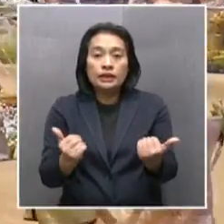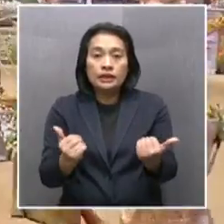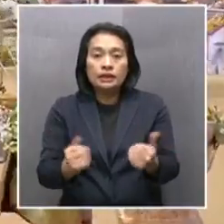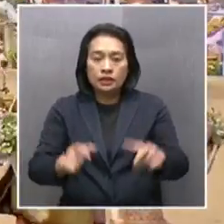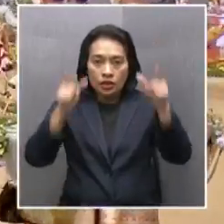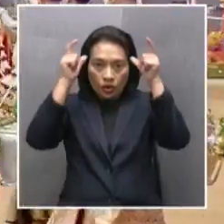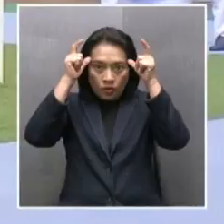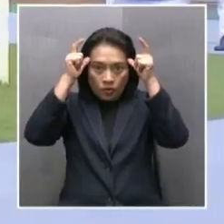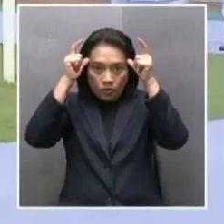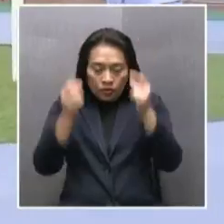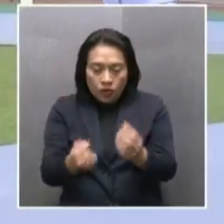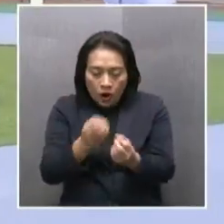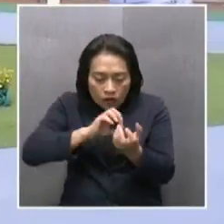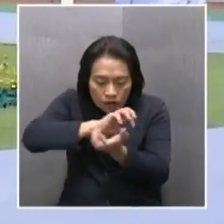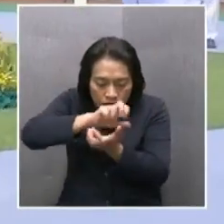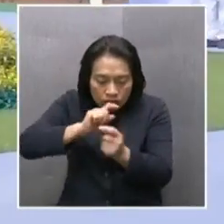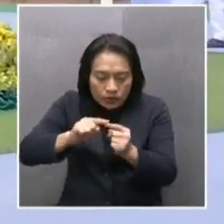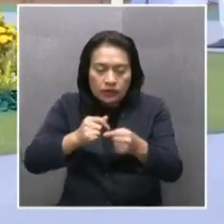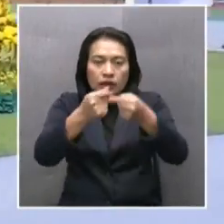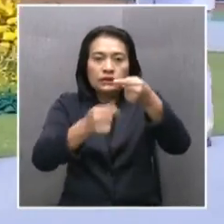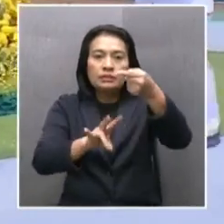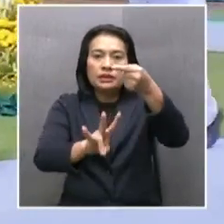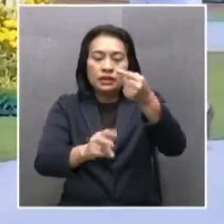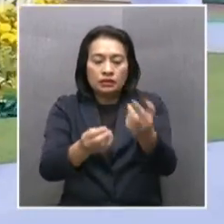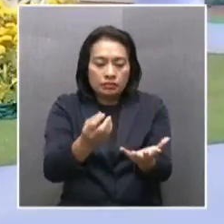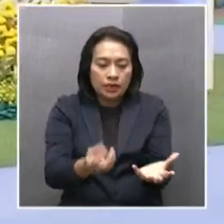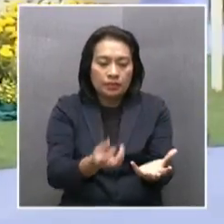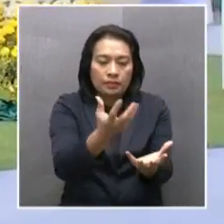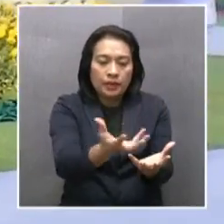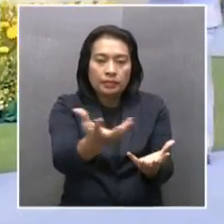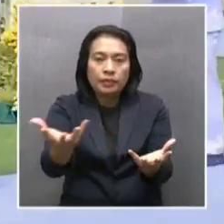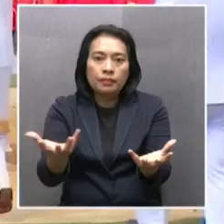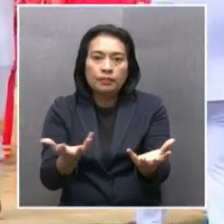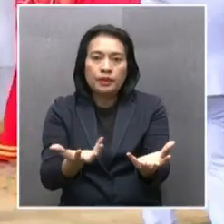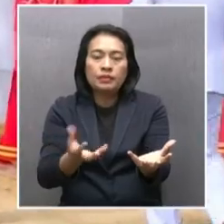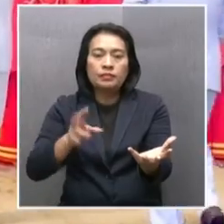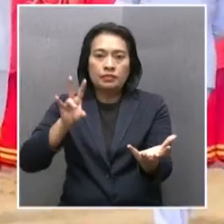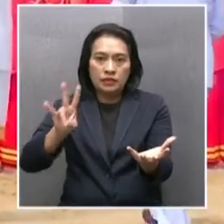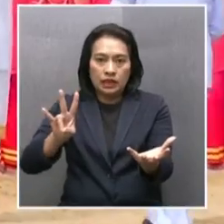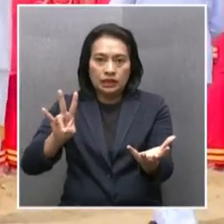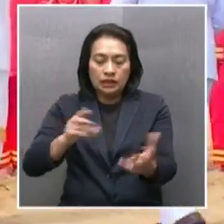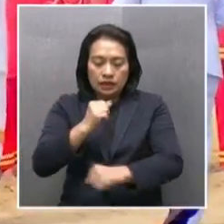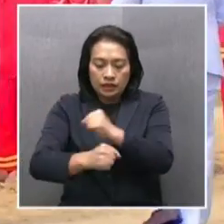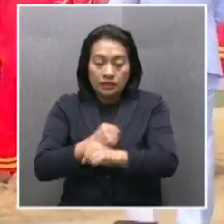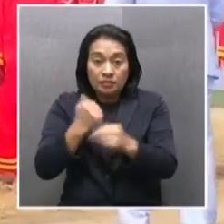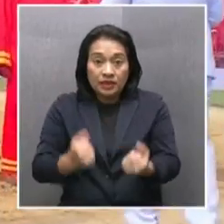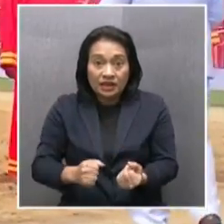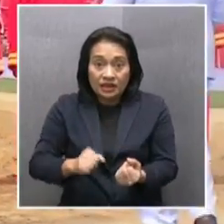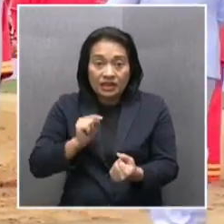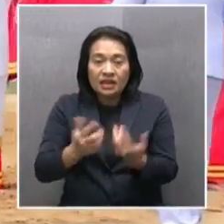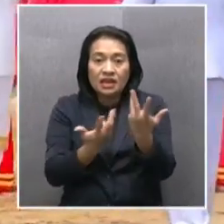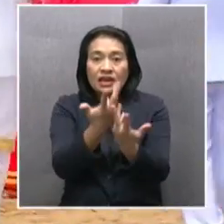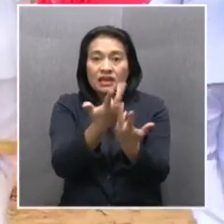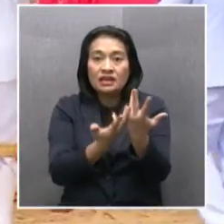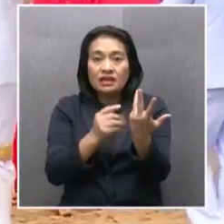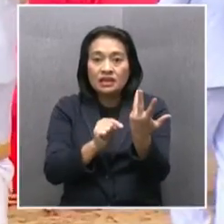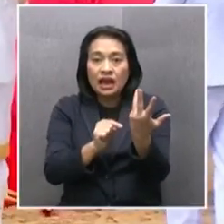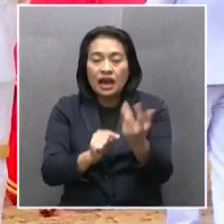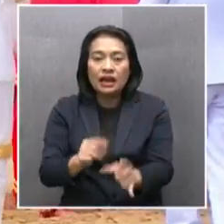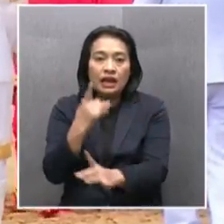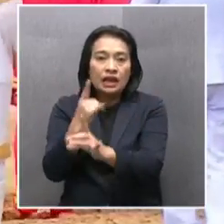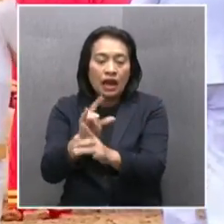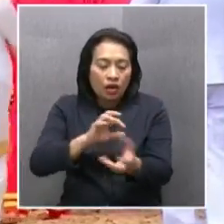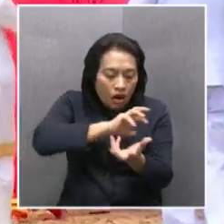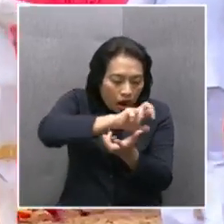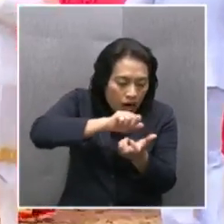าจากของกิน7สิ่งนะคะที่ตั้งเลี้ยงพระโคปีนี้พระโคกินหญ้าและเหล้าค่ะโดยพระโคกินหญ้า